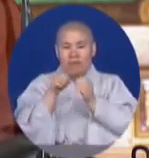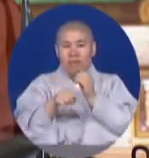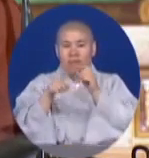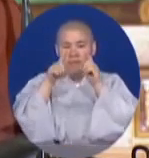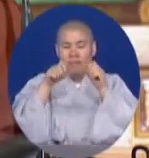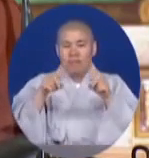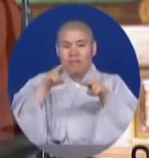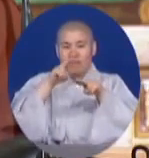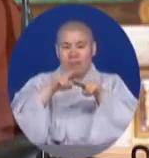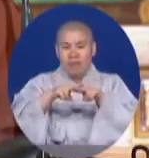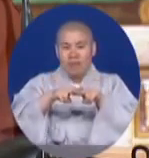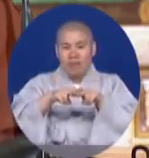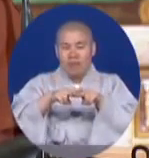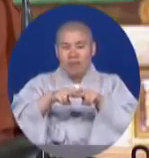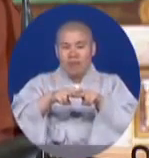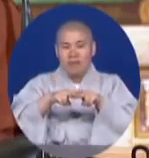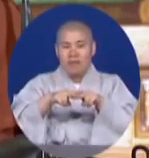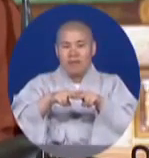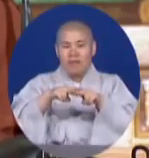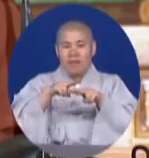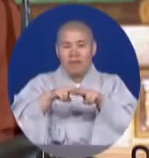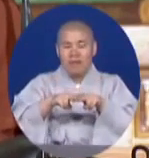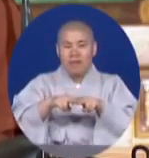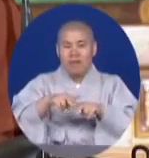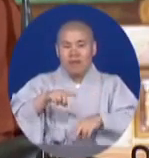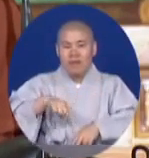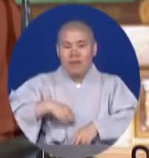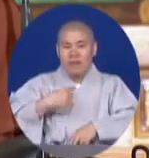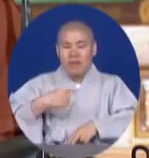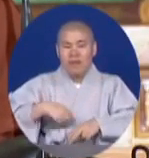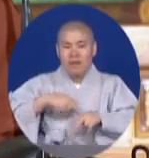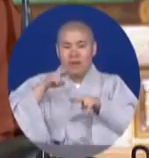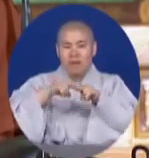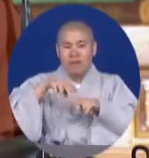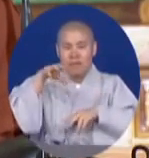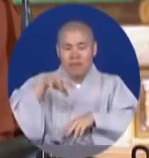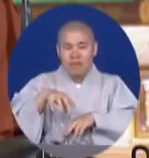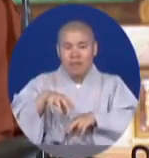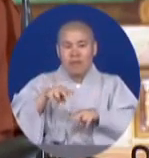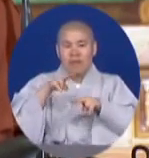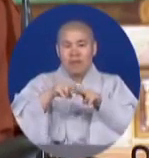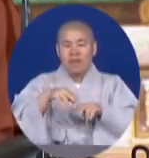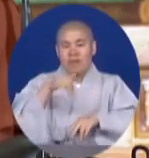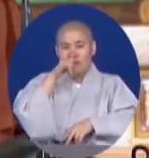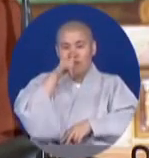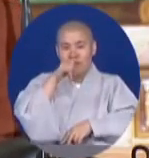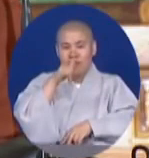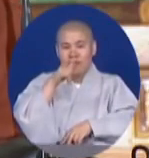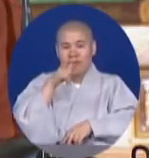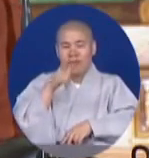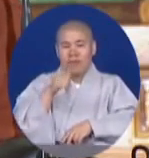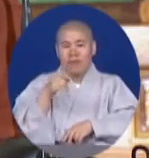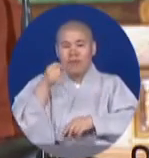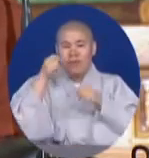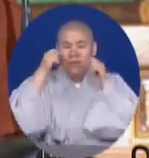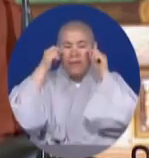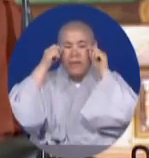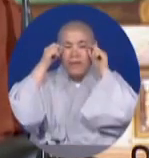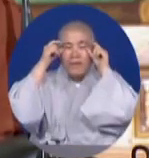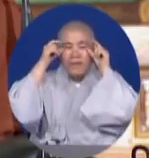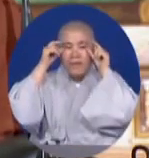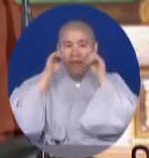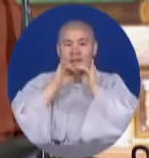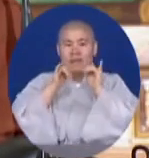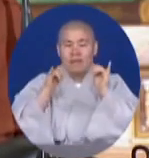앉아있다. 자기 도량, 자기가 앉았는 장소에 턱 앉아있다. 이게 이제 깨친 분의 법문이에요.